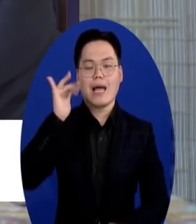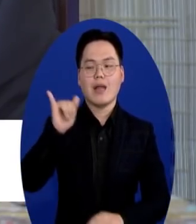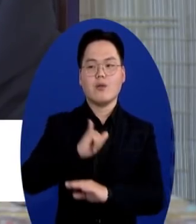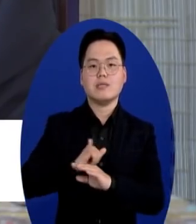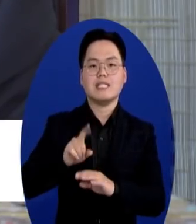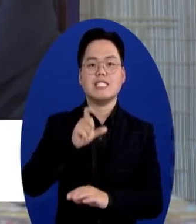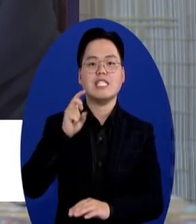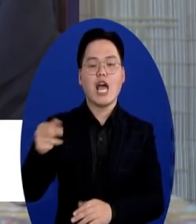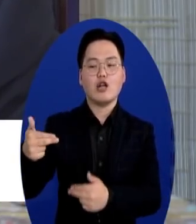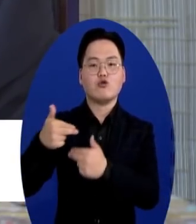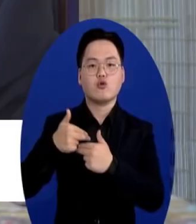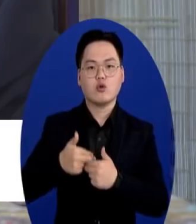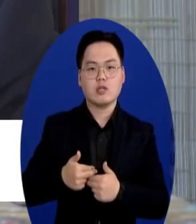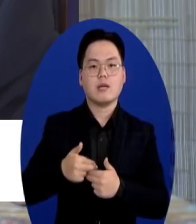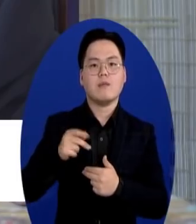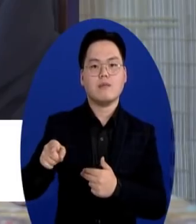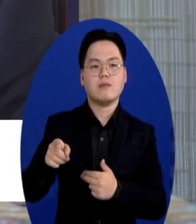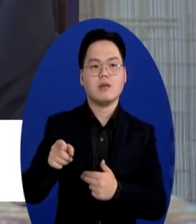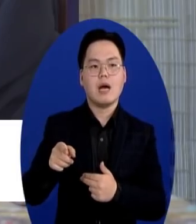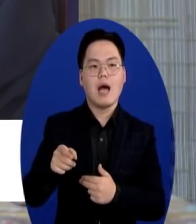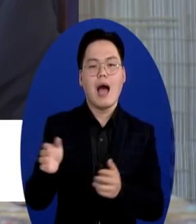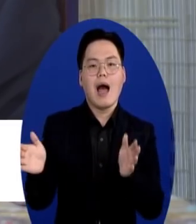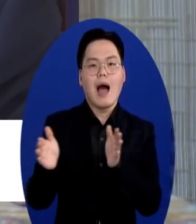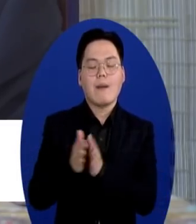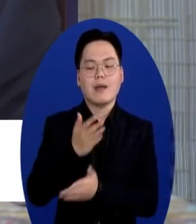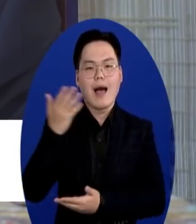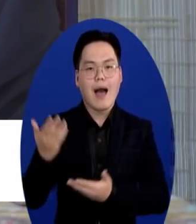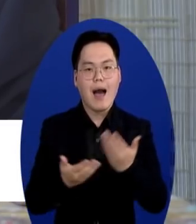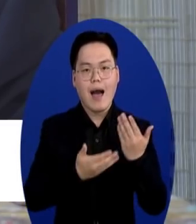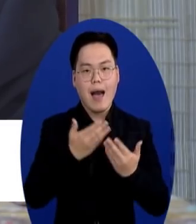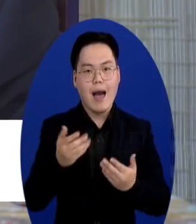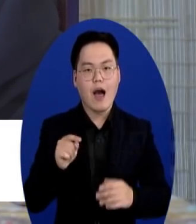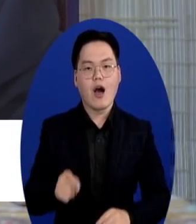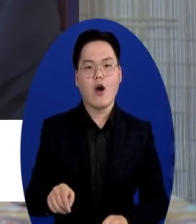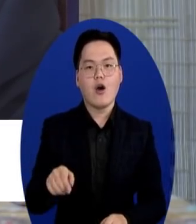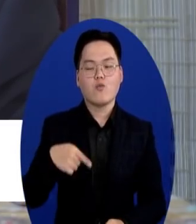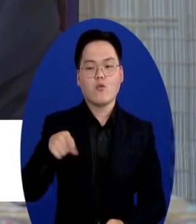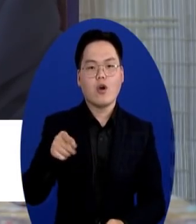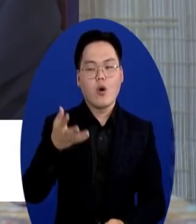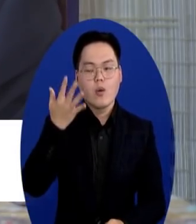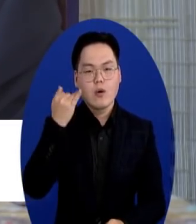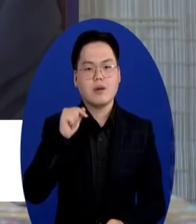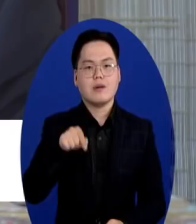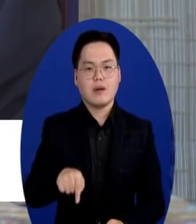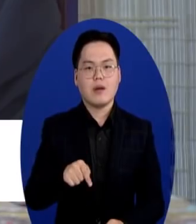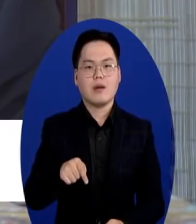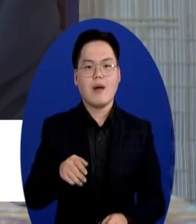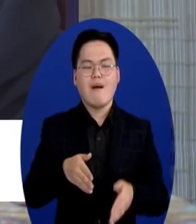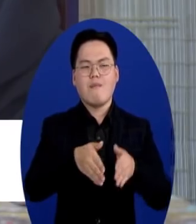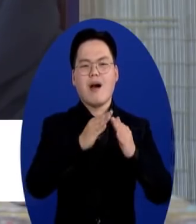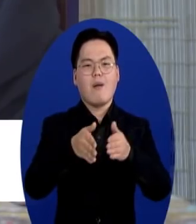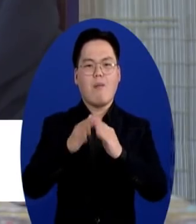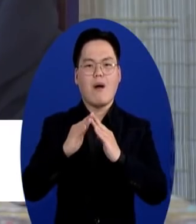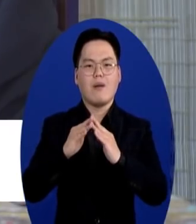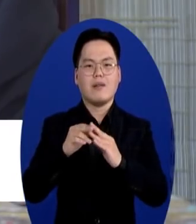тусламж гээд бусад их үүсвэрүүдийг бас хамтарч хайж хамгийн гол нь ойрын хугацаанд энэ зохицолбороо ажилуулад